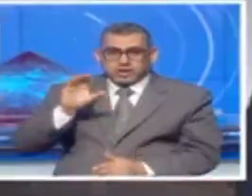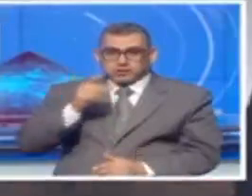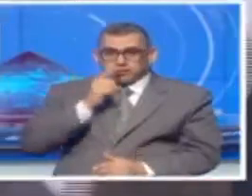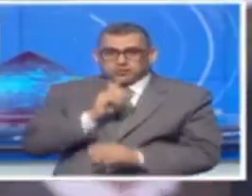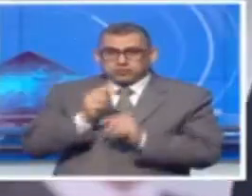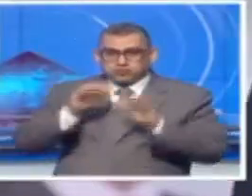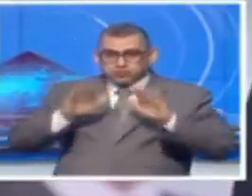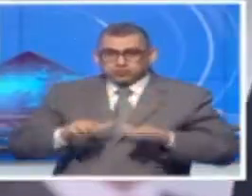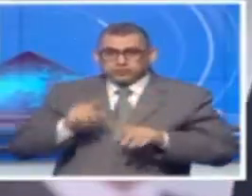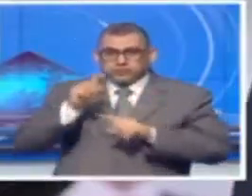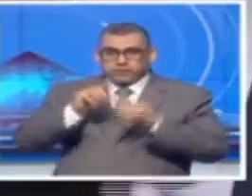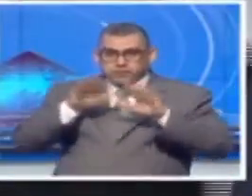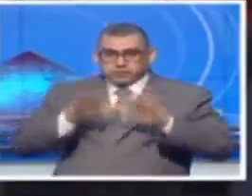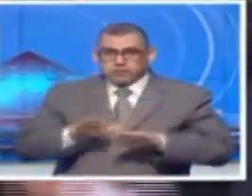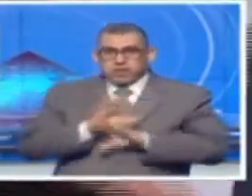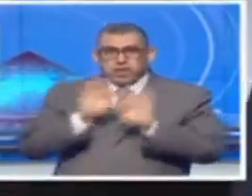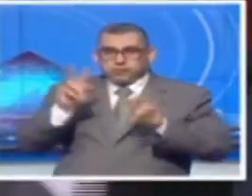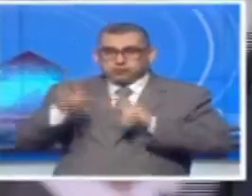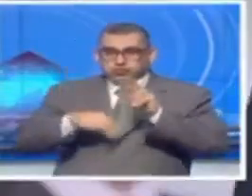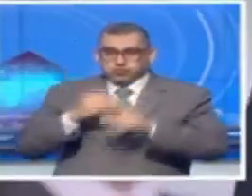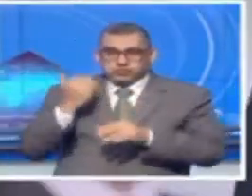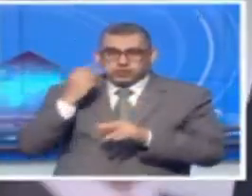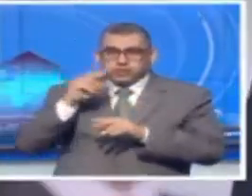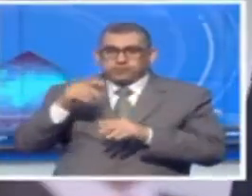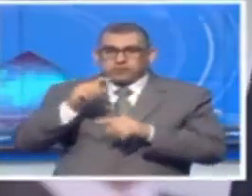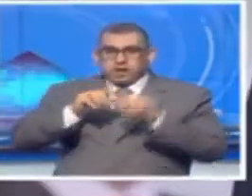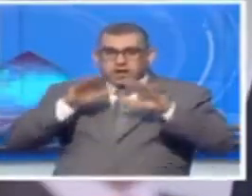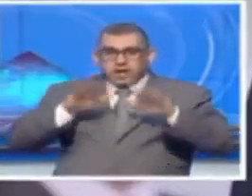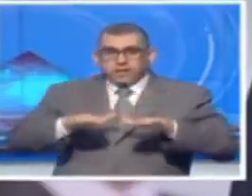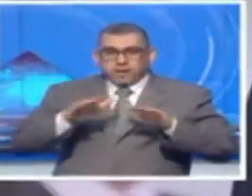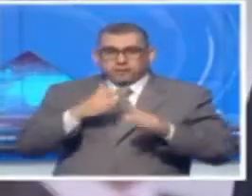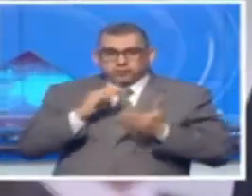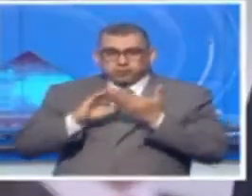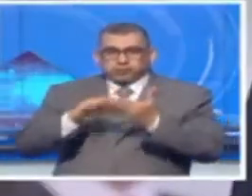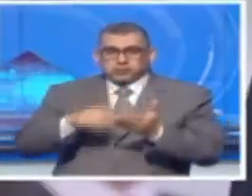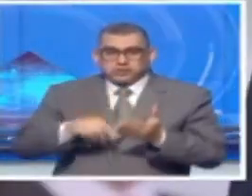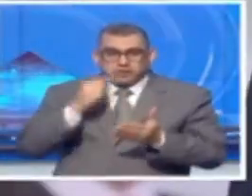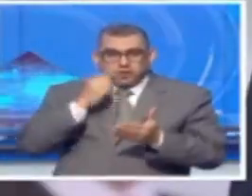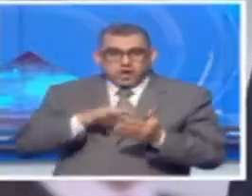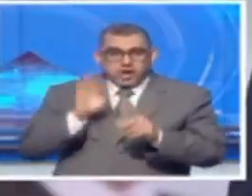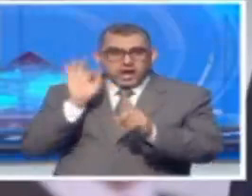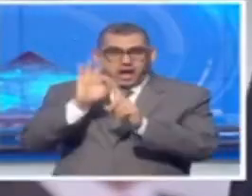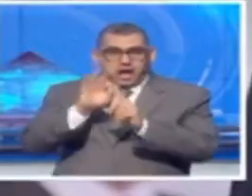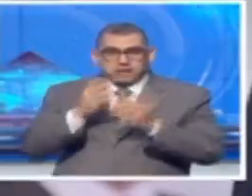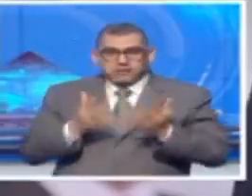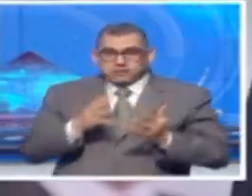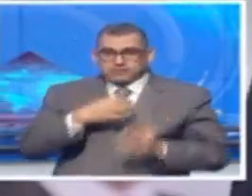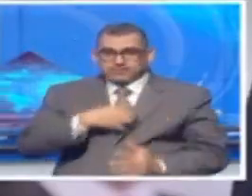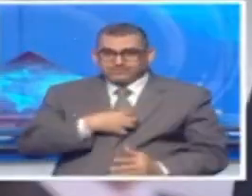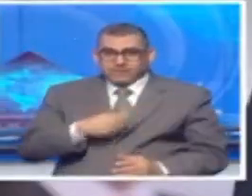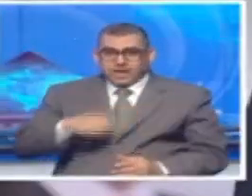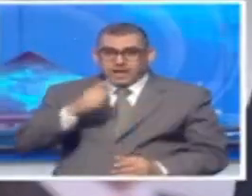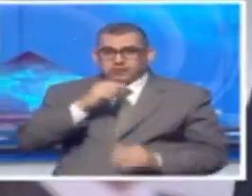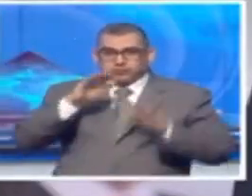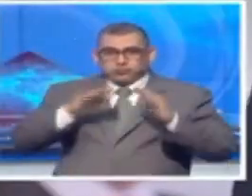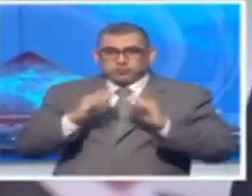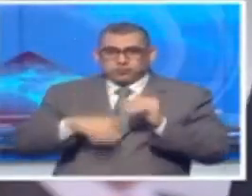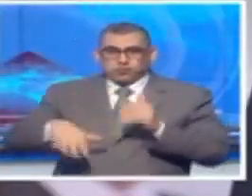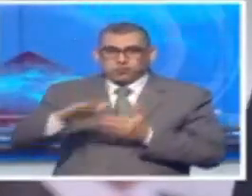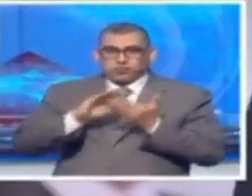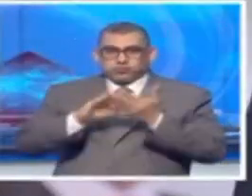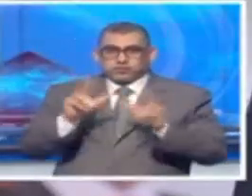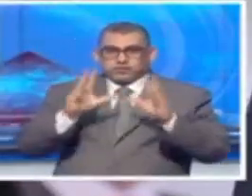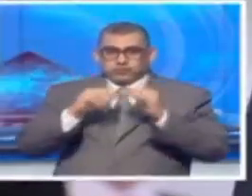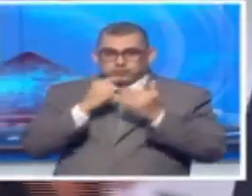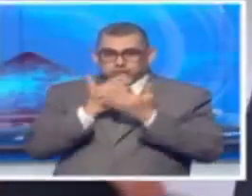تخفيض الأسعار وتوفير احتياجات المواطنين بأقل تكلفة ممكنة، ما يهدف إلى تخفيف الأعباء عن كاهل الأسر المصرية.